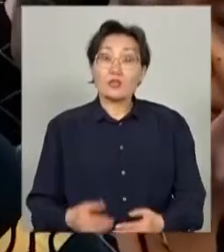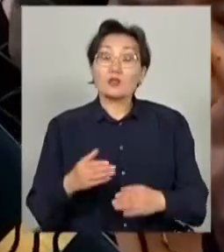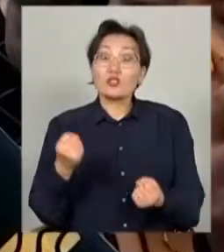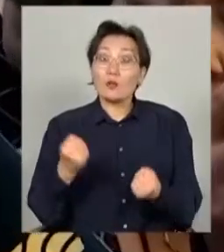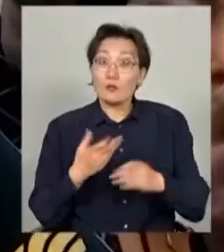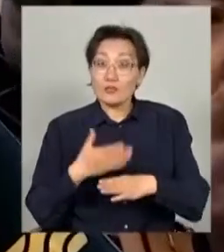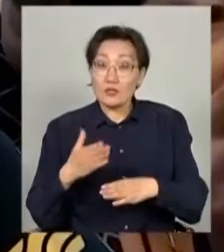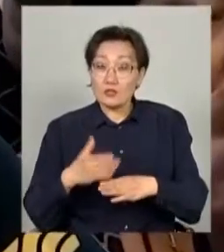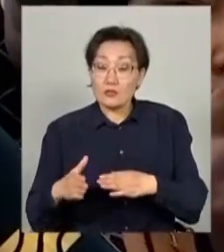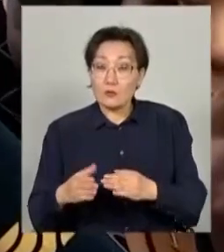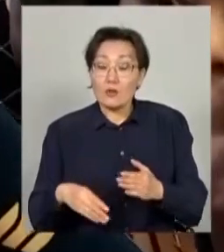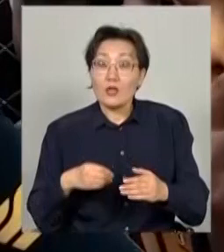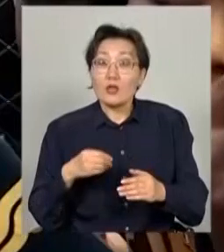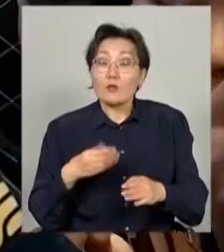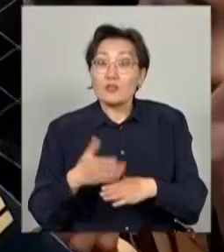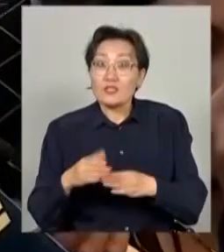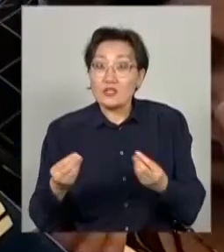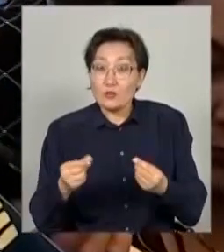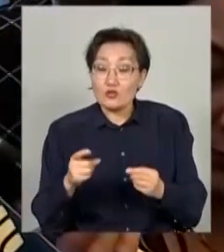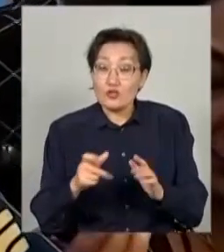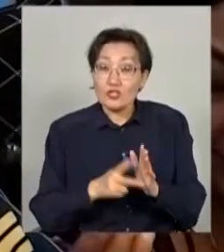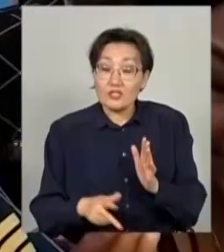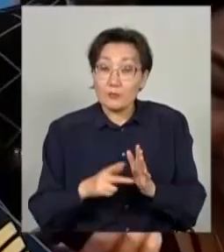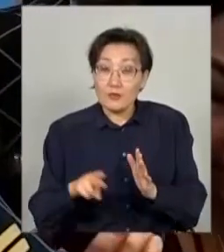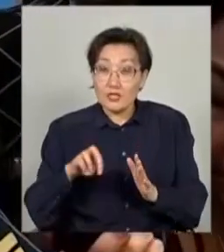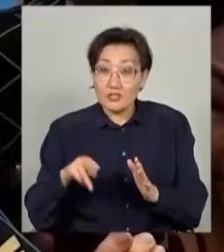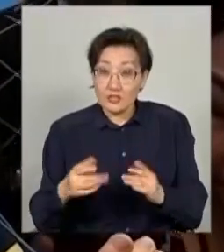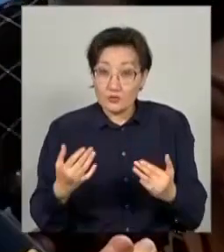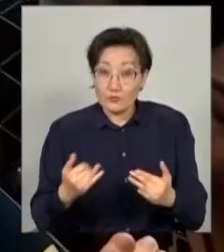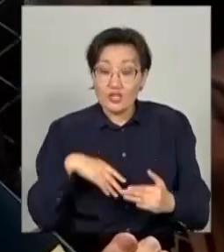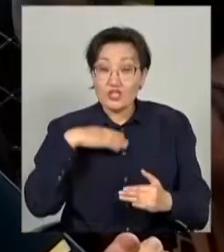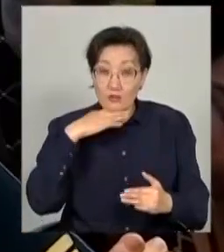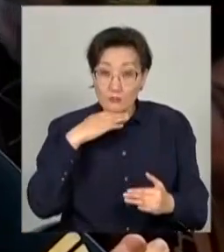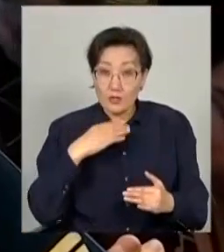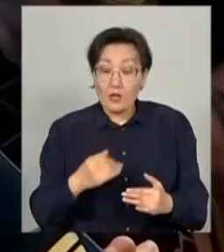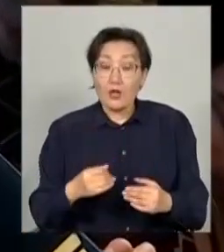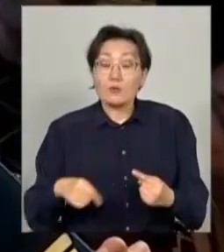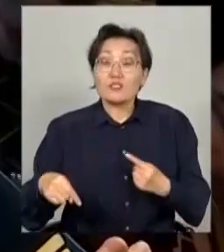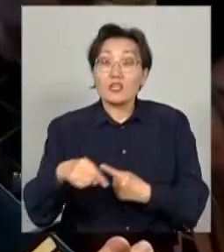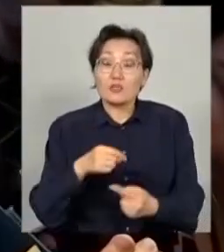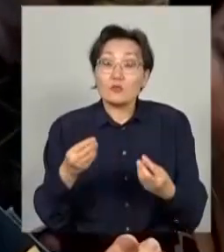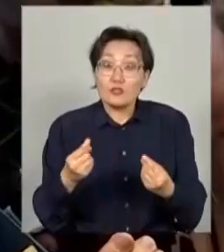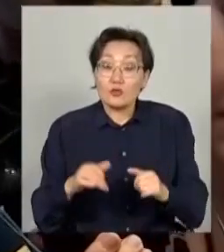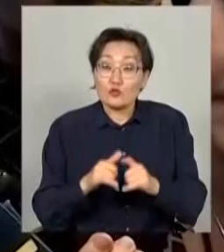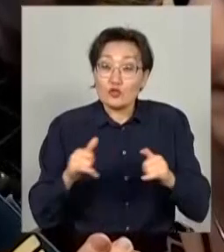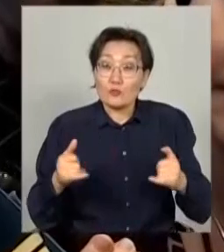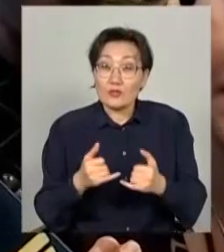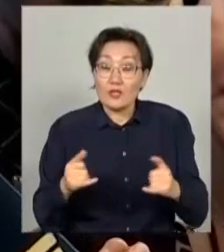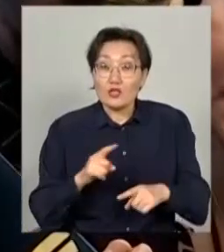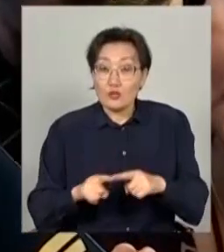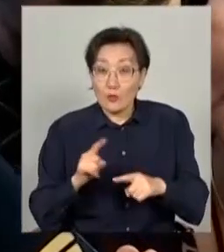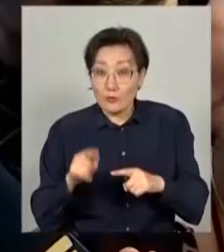Автонесие бойынша салынған қаражат көлемі 188 миллиард теңге. Бұл әзірше жеткілікті. Айналымдағы қаражатты ұлғайту үшін жақын